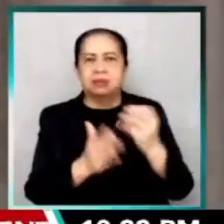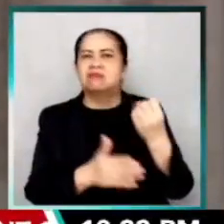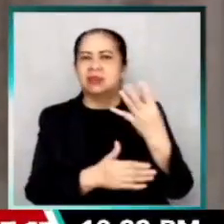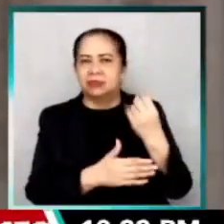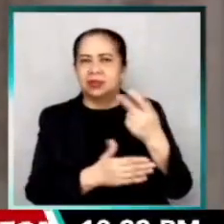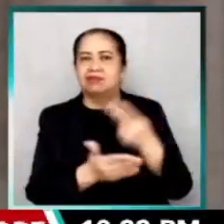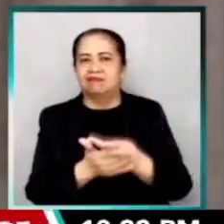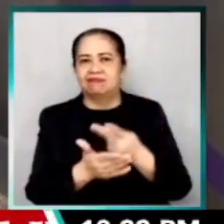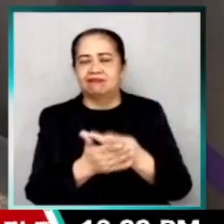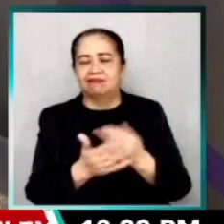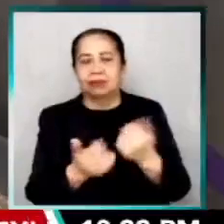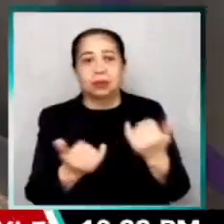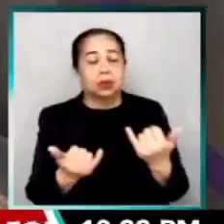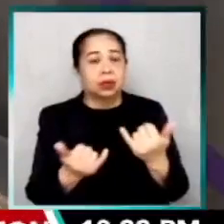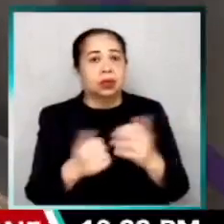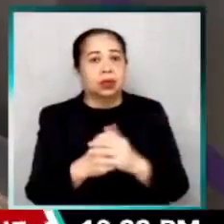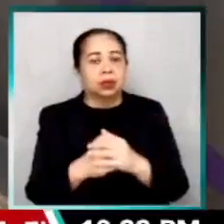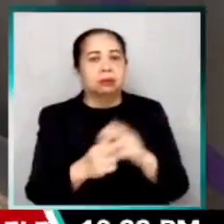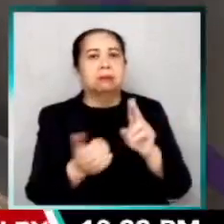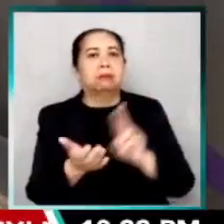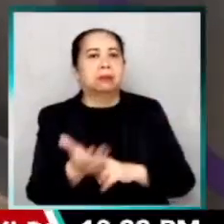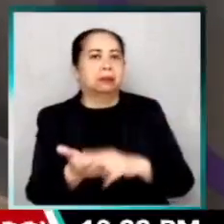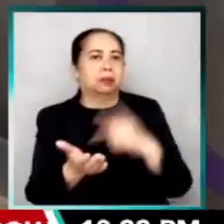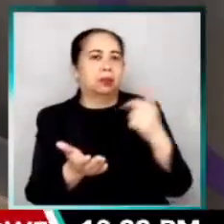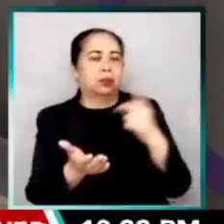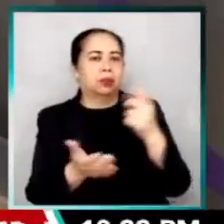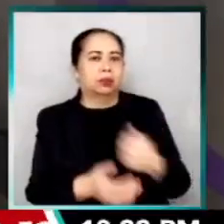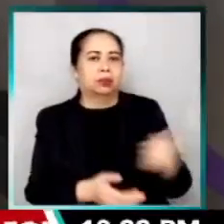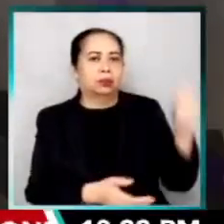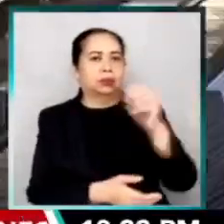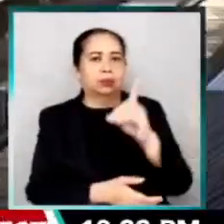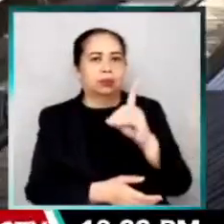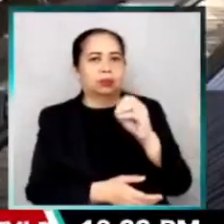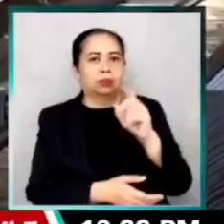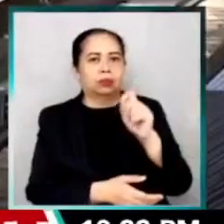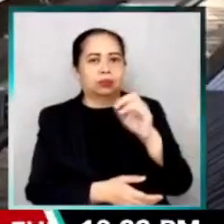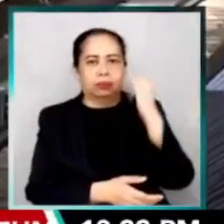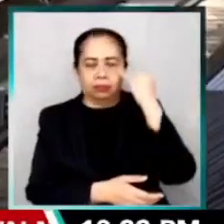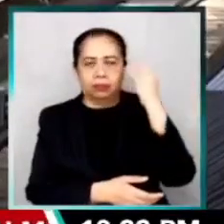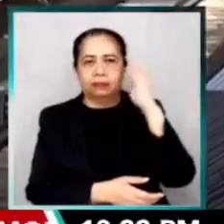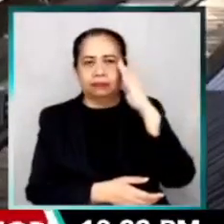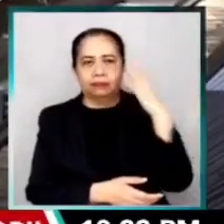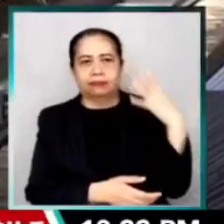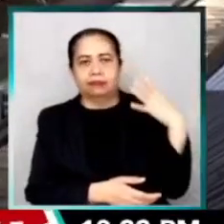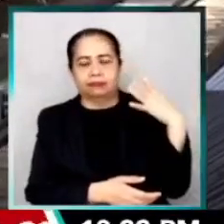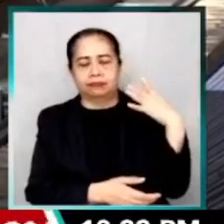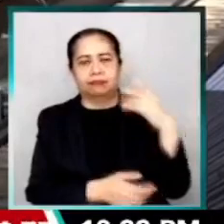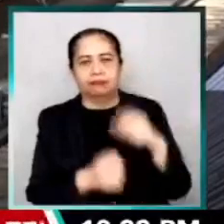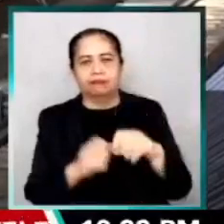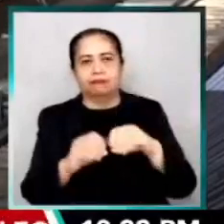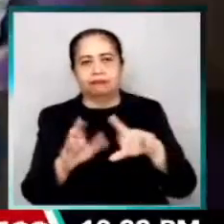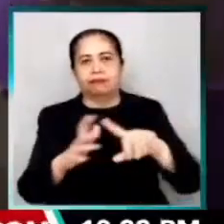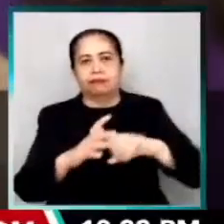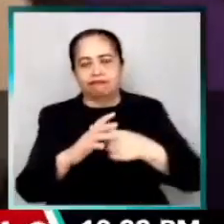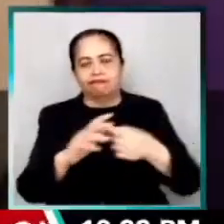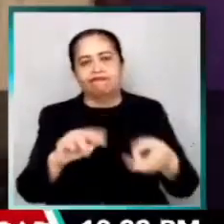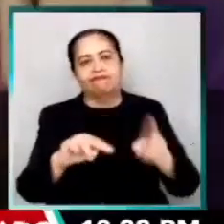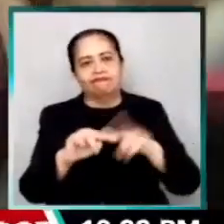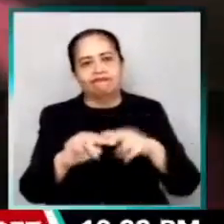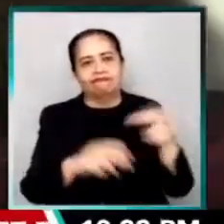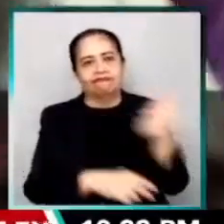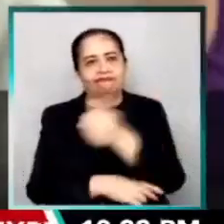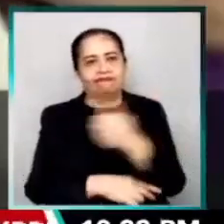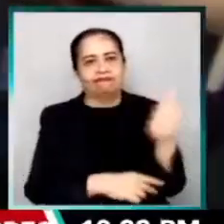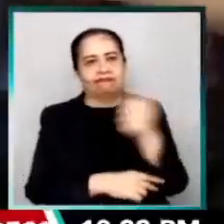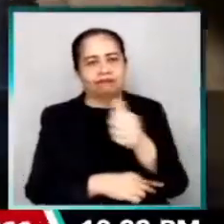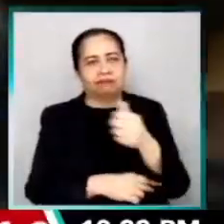Sa ngayon, pirma na lang ni Transportation Secretary Jaime Bautista ang hinihintay para may patupad ang taas pasahe. Kinukuha pa